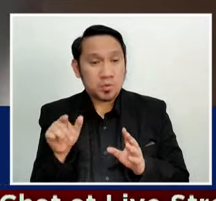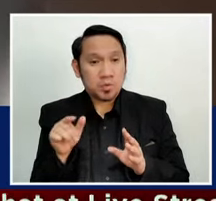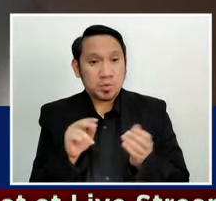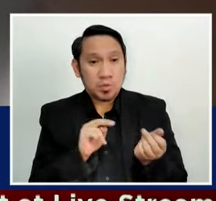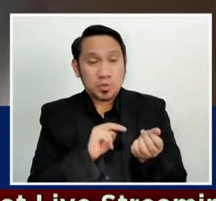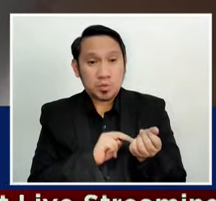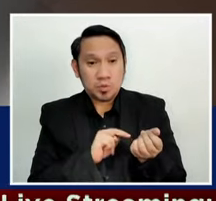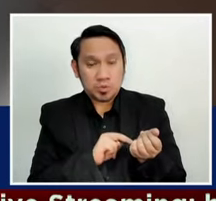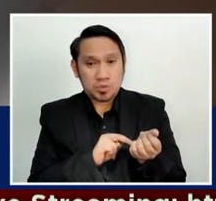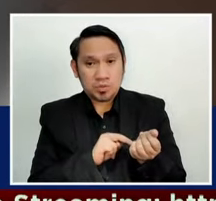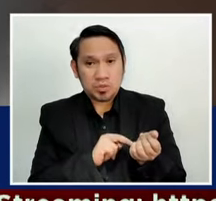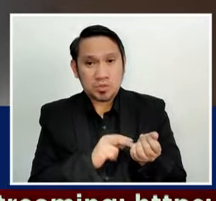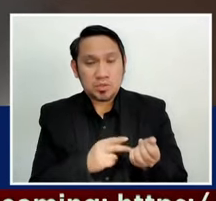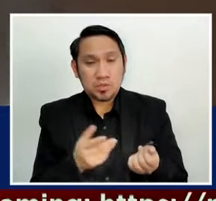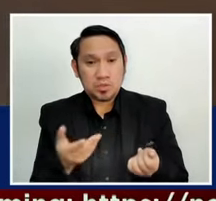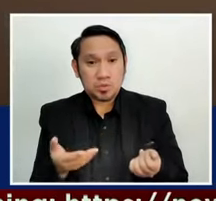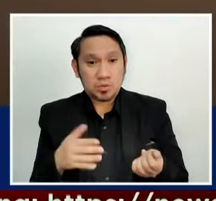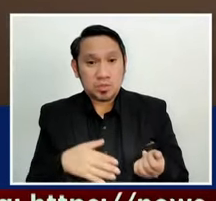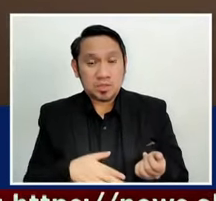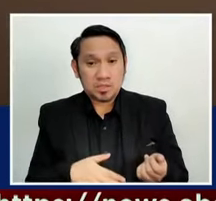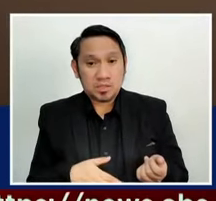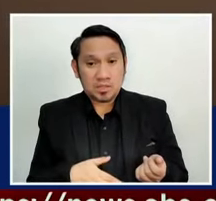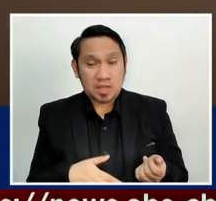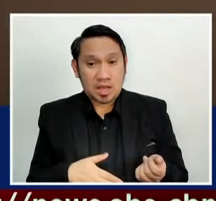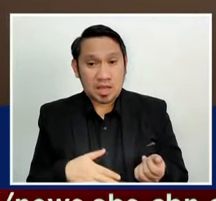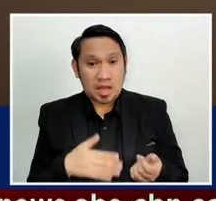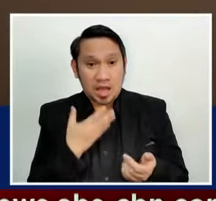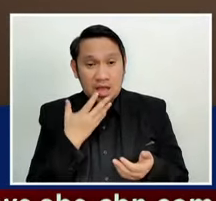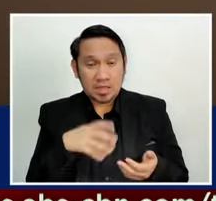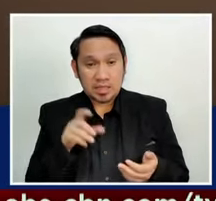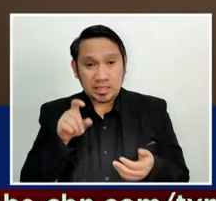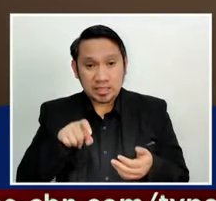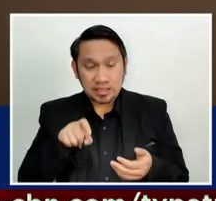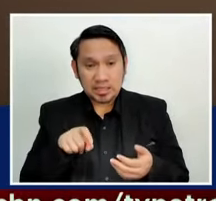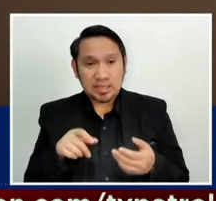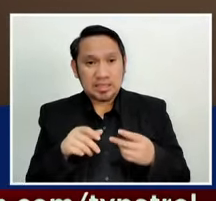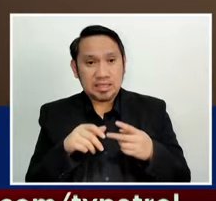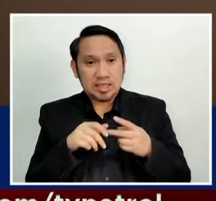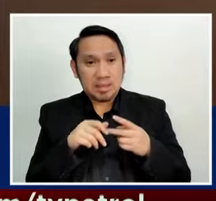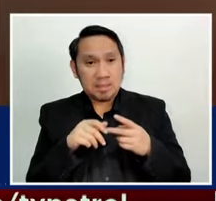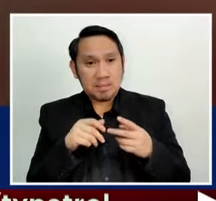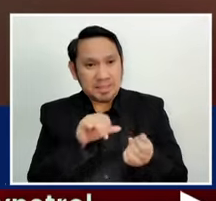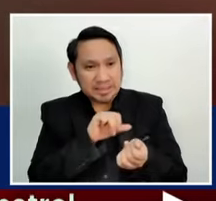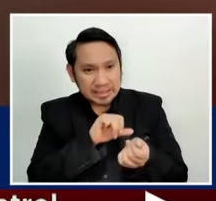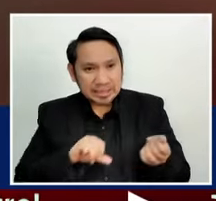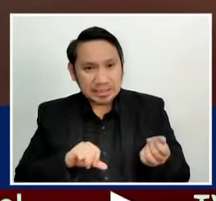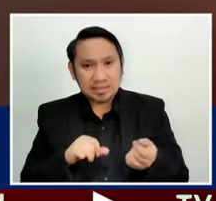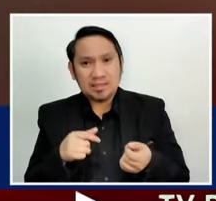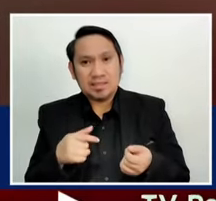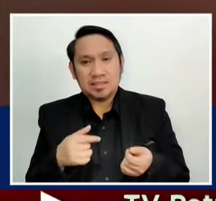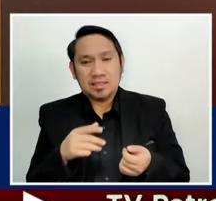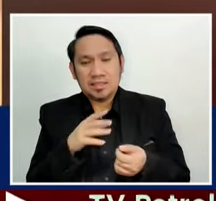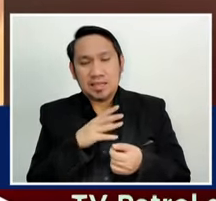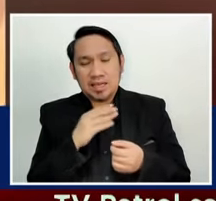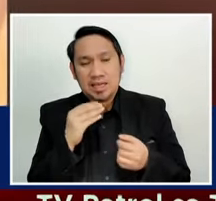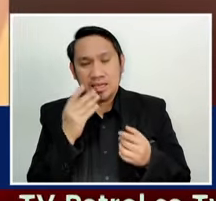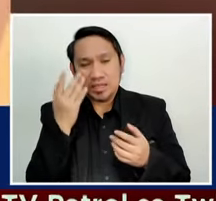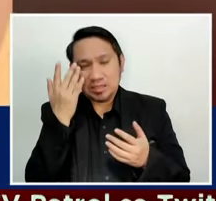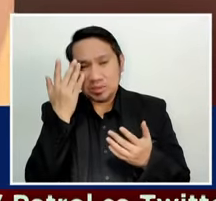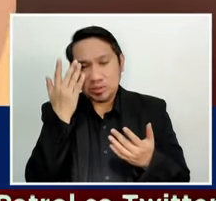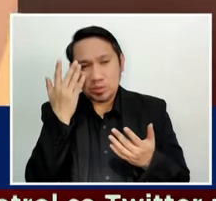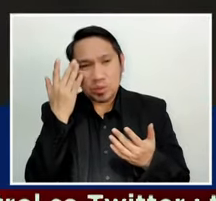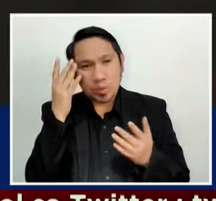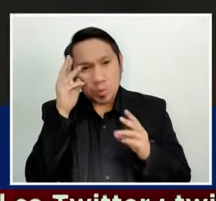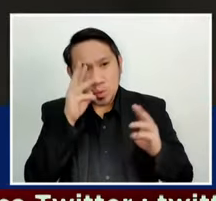aide bilang hot compress sa bata. Bukod sa kailangan ng bata ng plastic surgery, nag-aalala siya sa epekto ng second degree burns